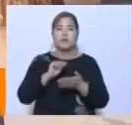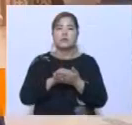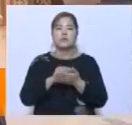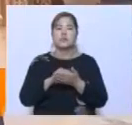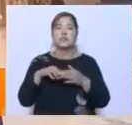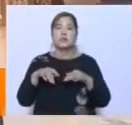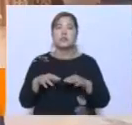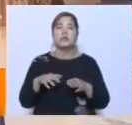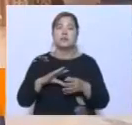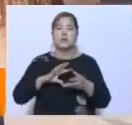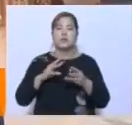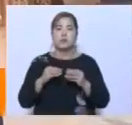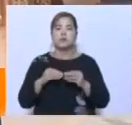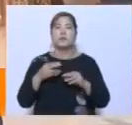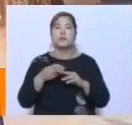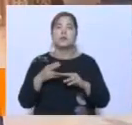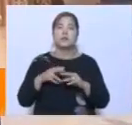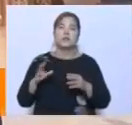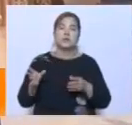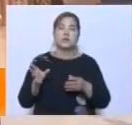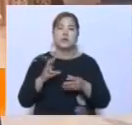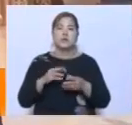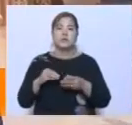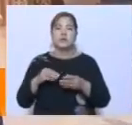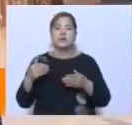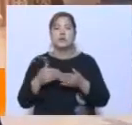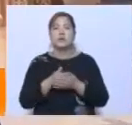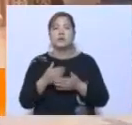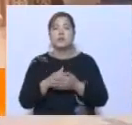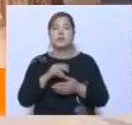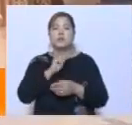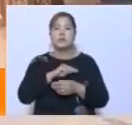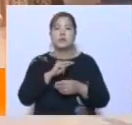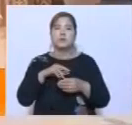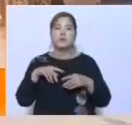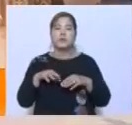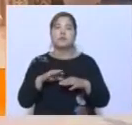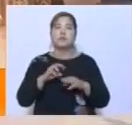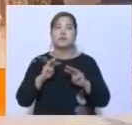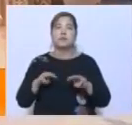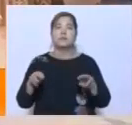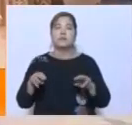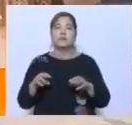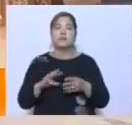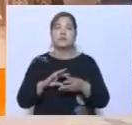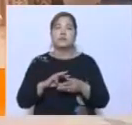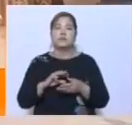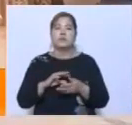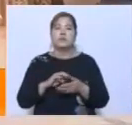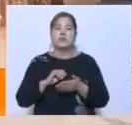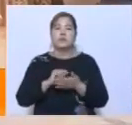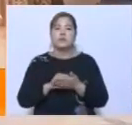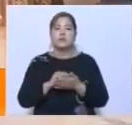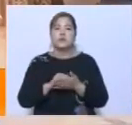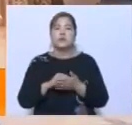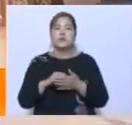данные, и мы моделируем на нашей системе, на новой системе, их подход по администрированию. В принципе, уже